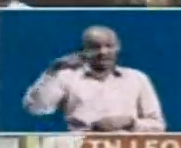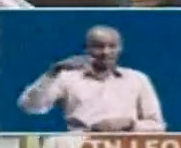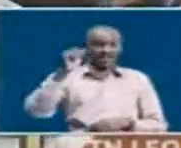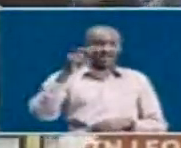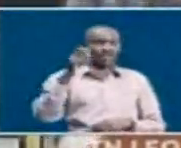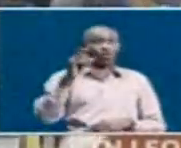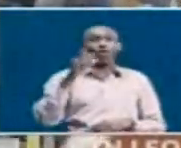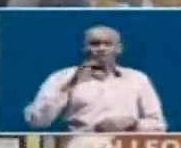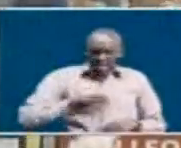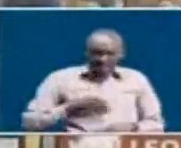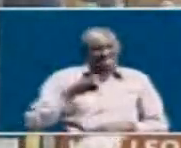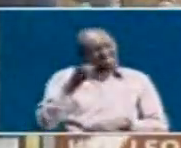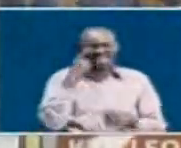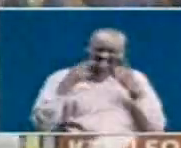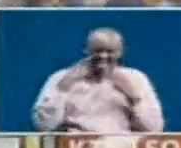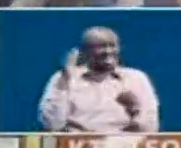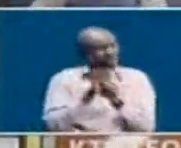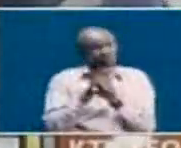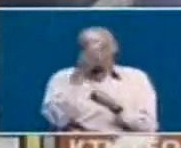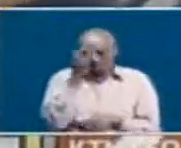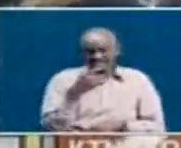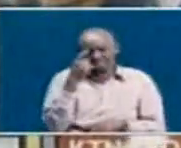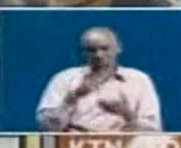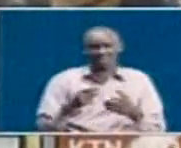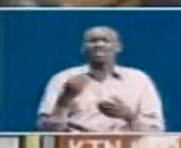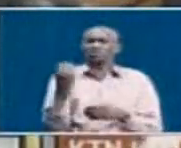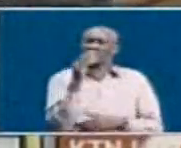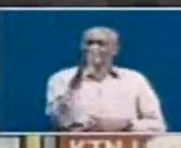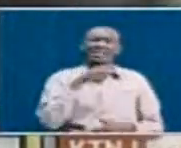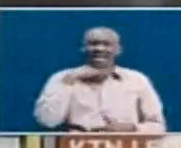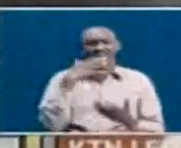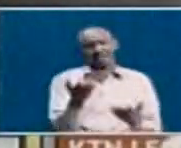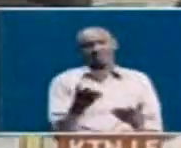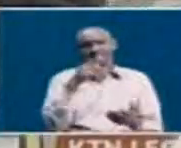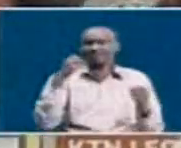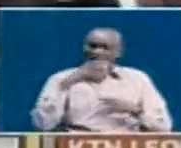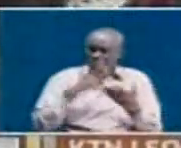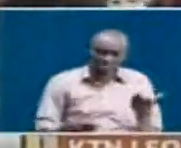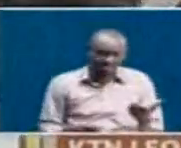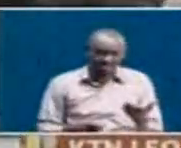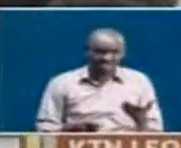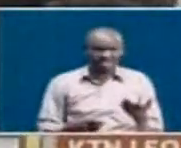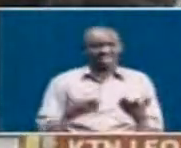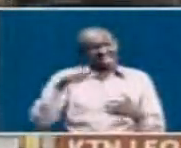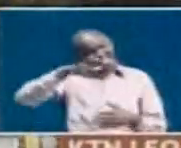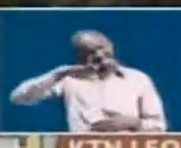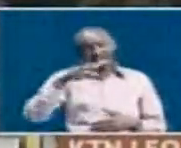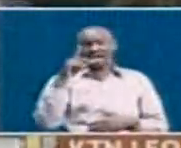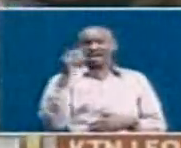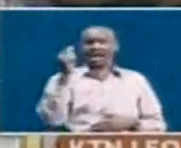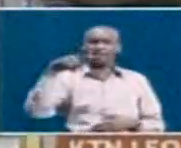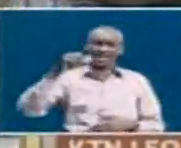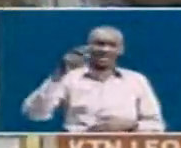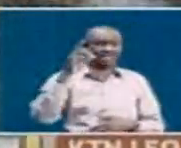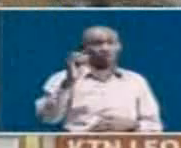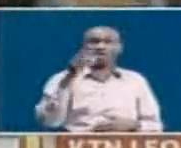ya kina mama wa eneo hili yanaendelea kutiririka kutokana na kuwapoteza watoto wao. Hofu yao kubwa ikiwa ni eneo la Kapedo